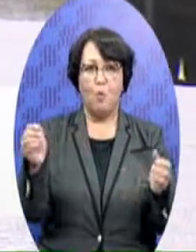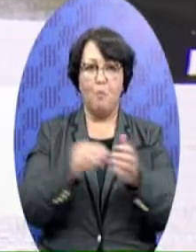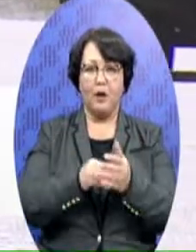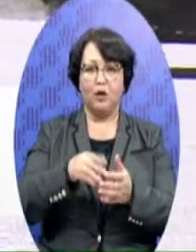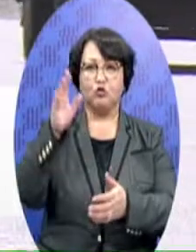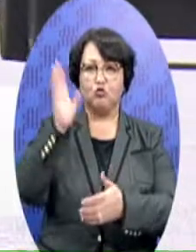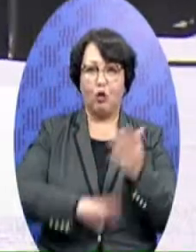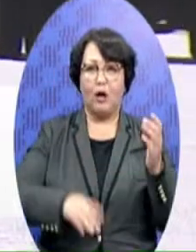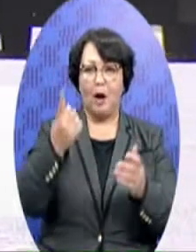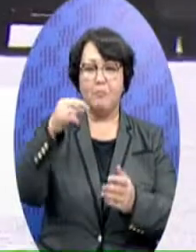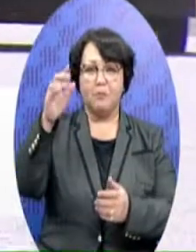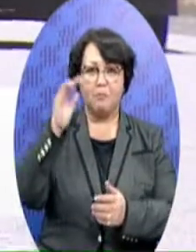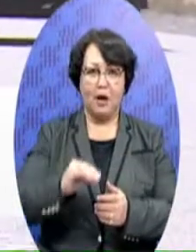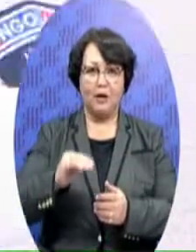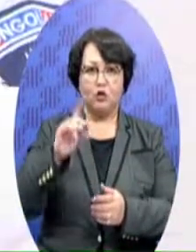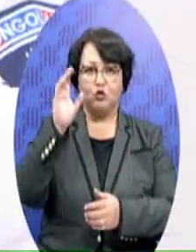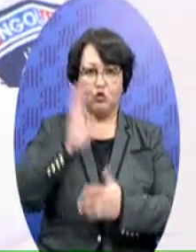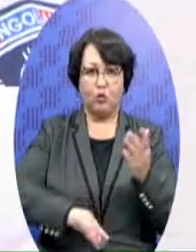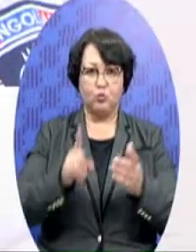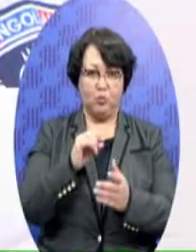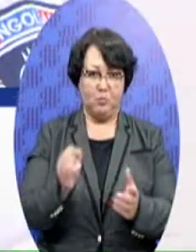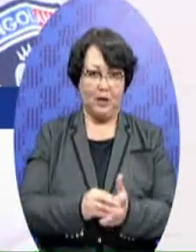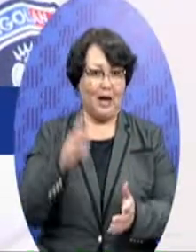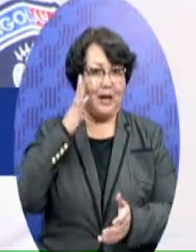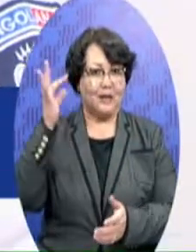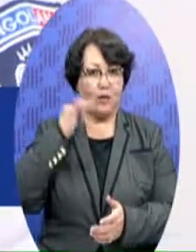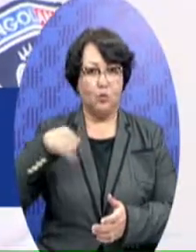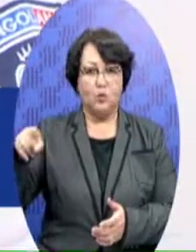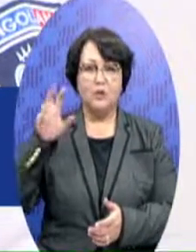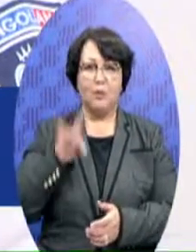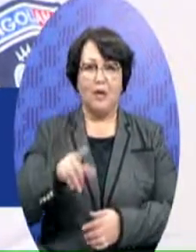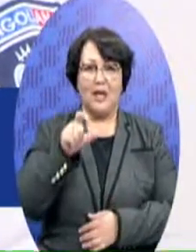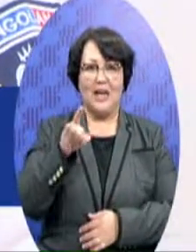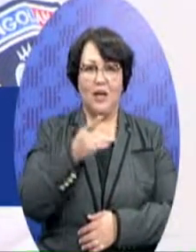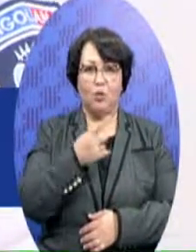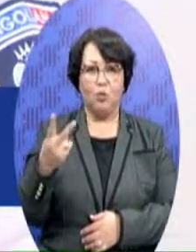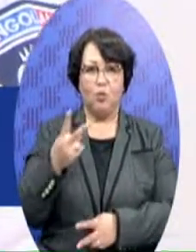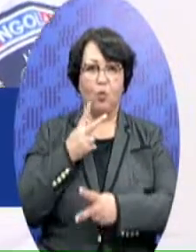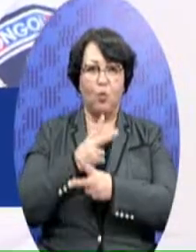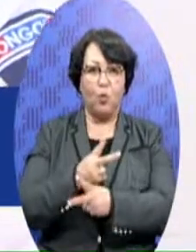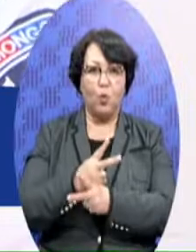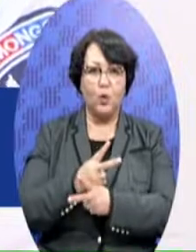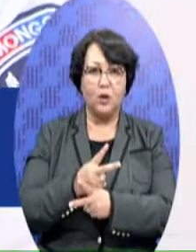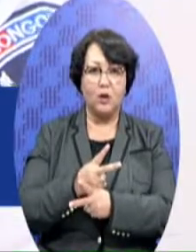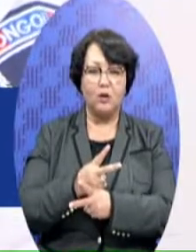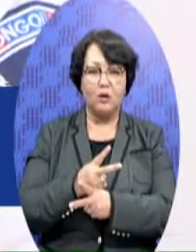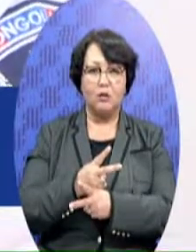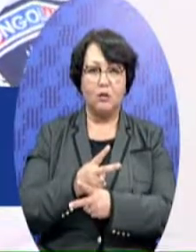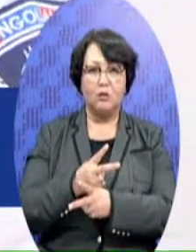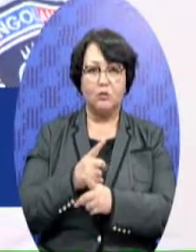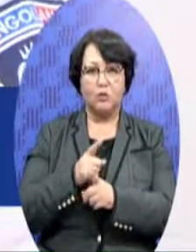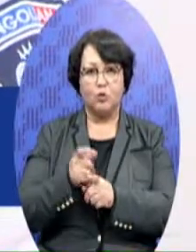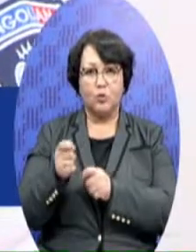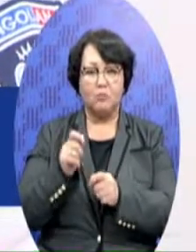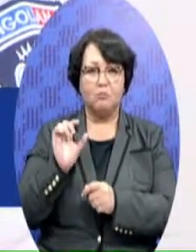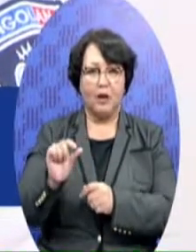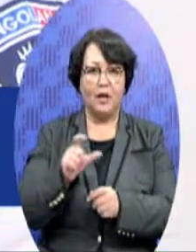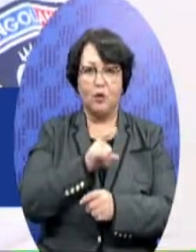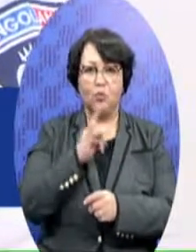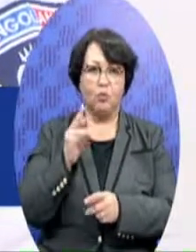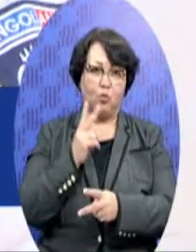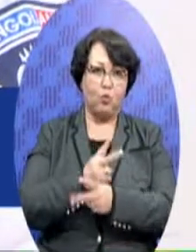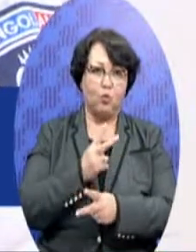байна. Одоо нөгөө усад орно гэдэг нь эрүүгийн хуулийн санхны хацуу бага байдаг. За, эрүүгийн хуулийн 27-р